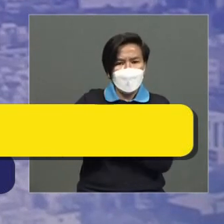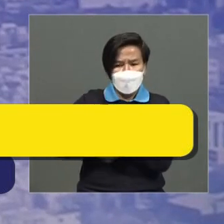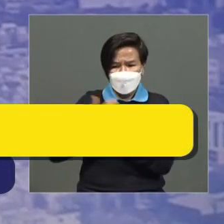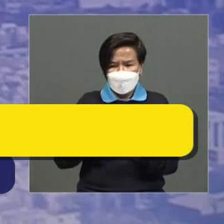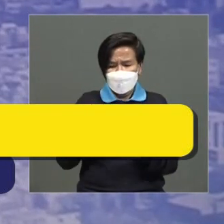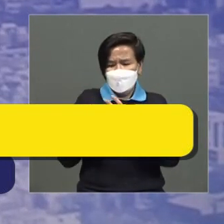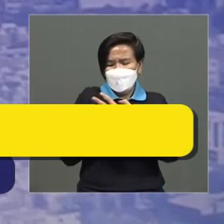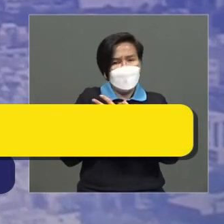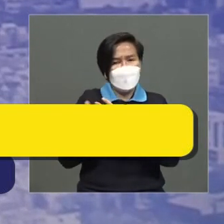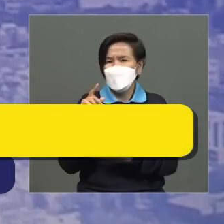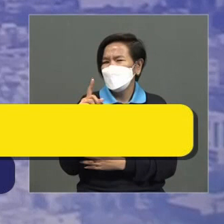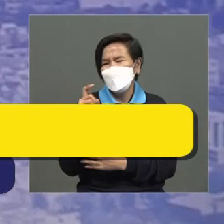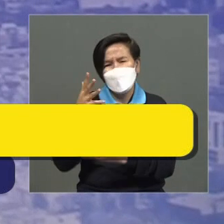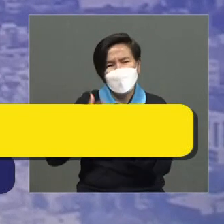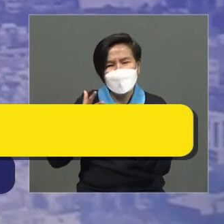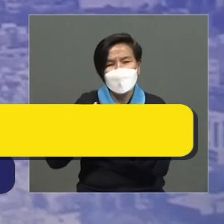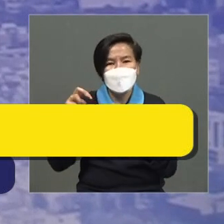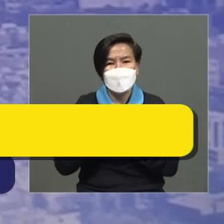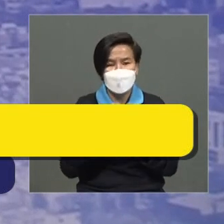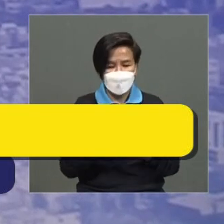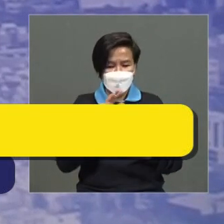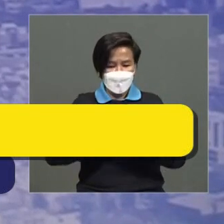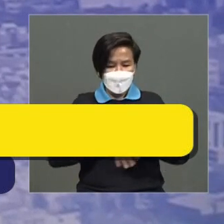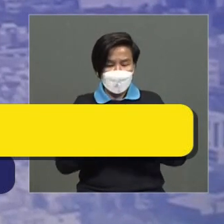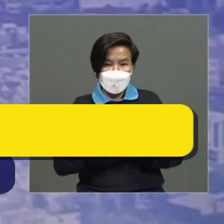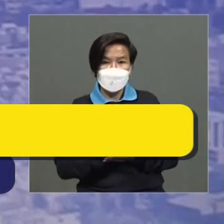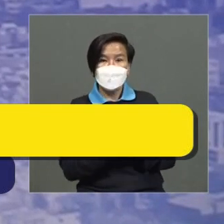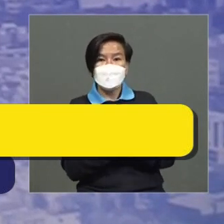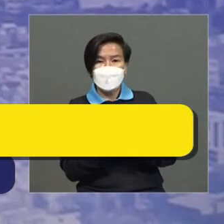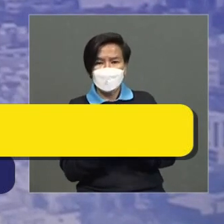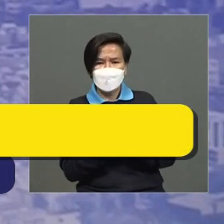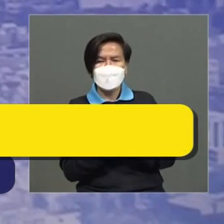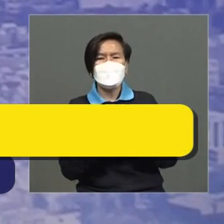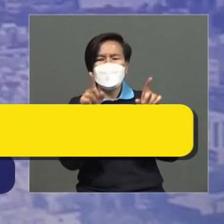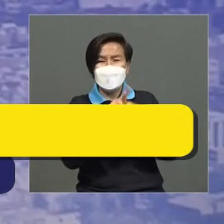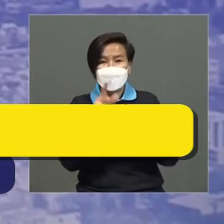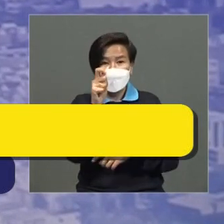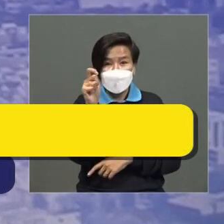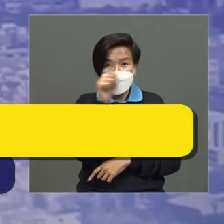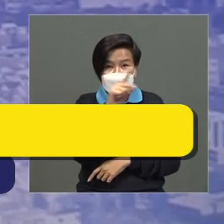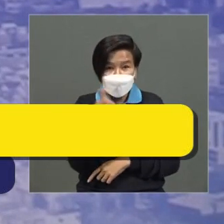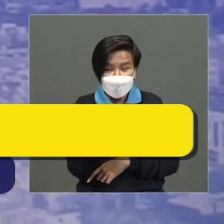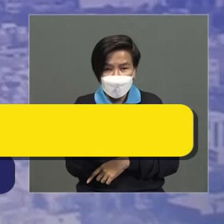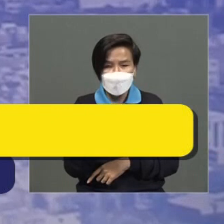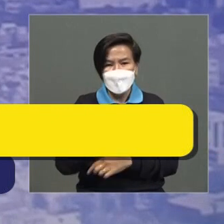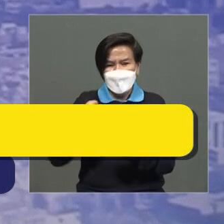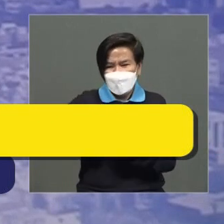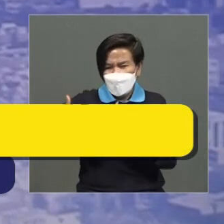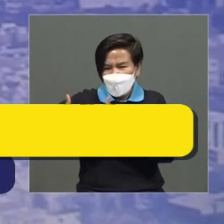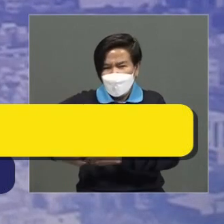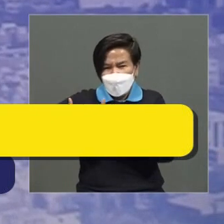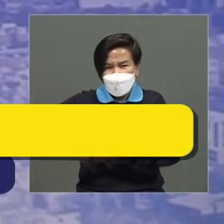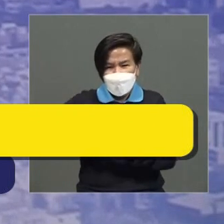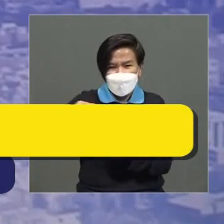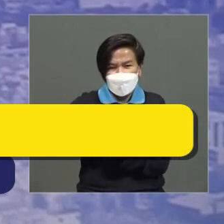ตามที่ตกลงกันไว้ดังนั้นทำให้แผนต้องปรับและเช่นเดียวกันกับ atร่าเซเนก้าที่โดยกำลังผลิตการ